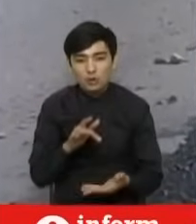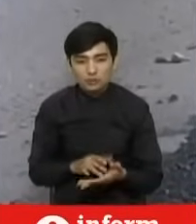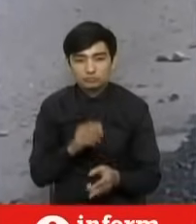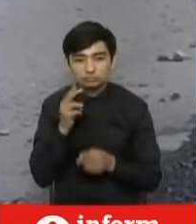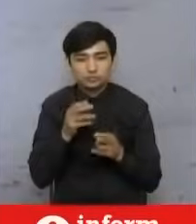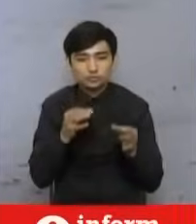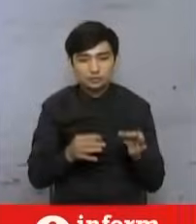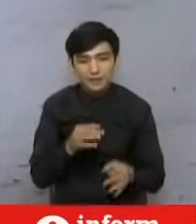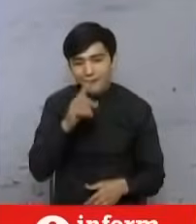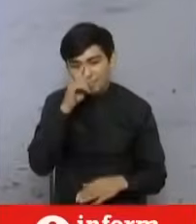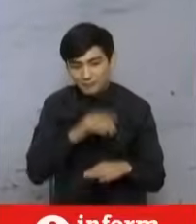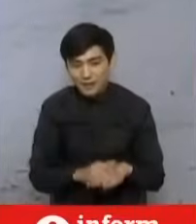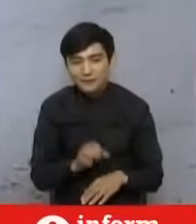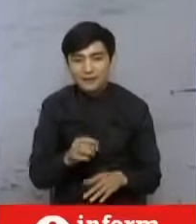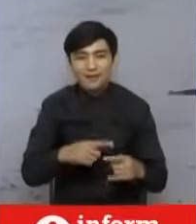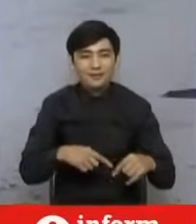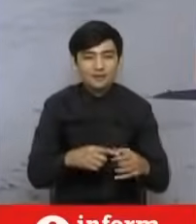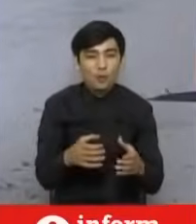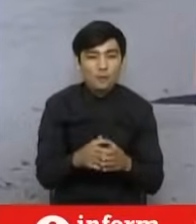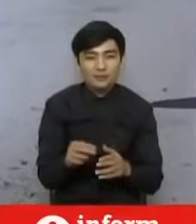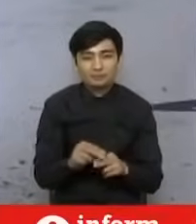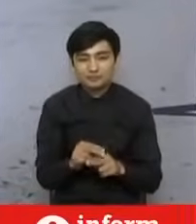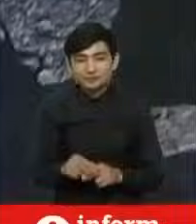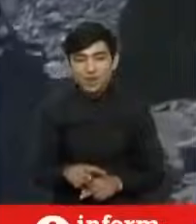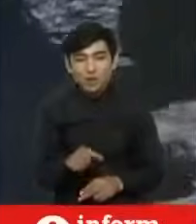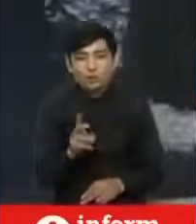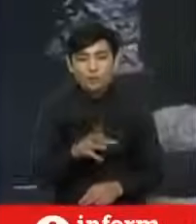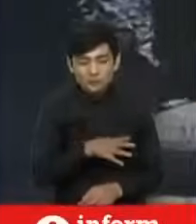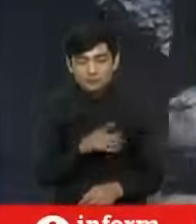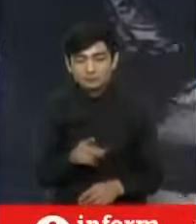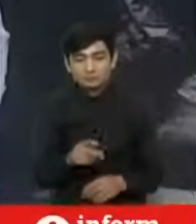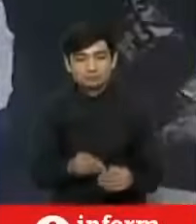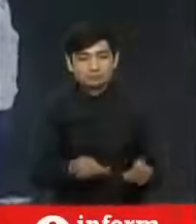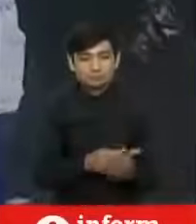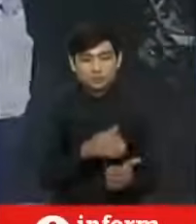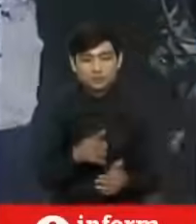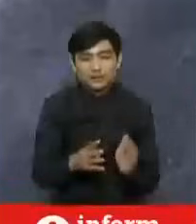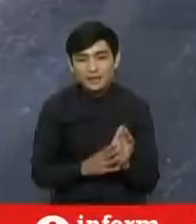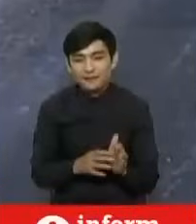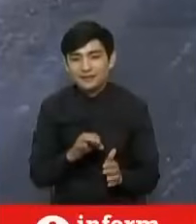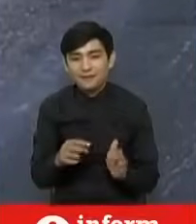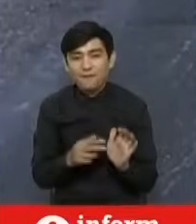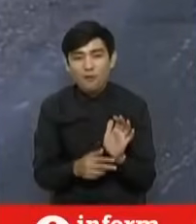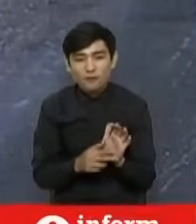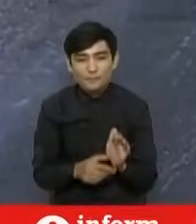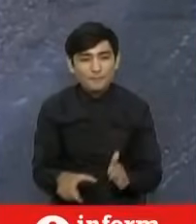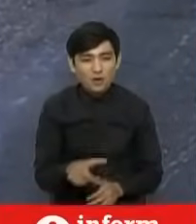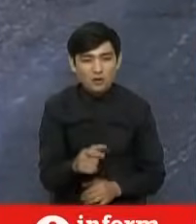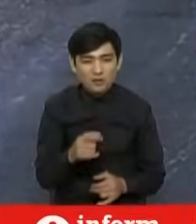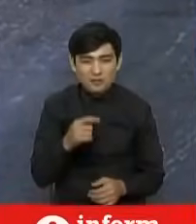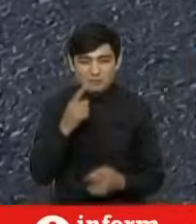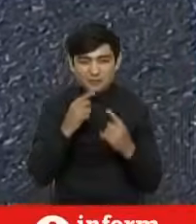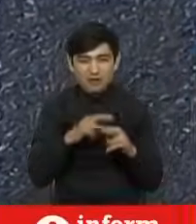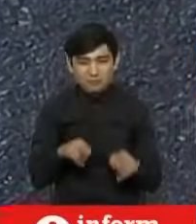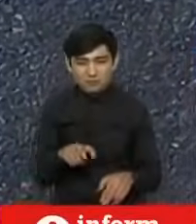отвечать судье придется и организации, которая обслуживает дорогу. Например, в Сатпаеве 9 из 80 километров дорог в плачевном состоянии. В